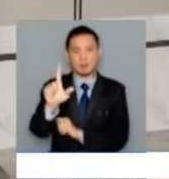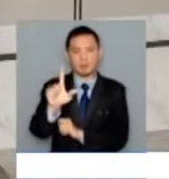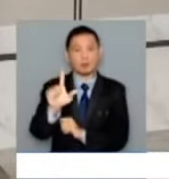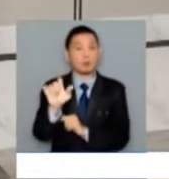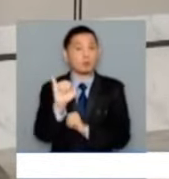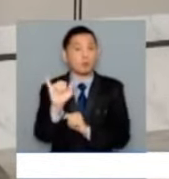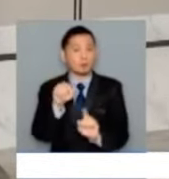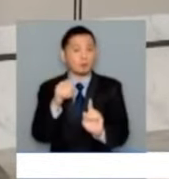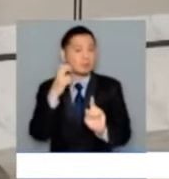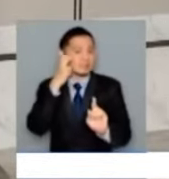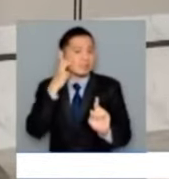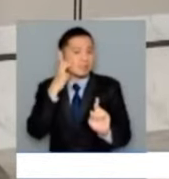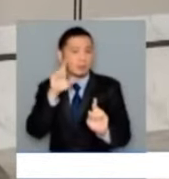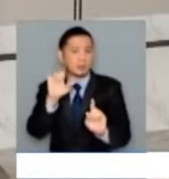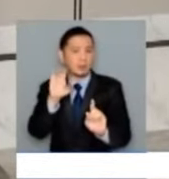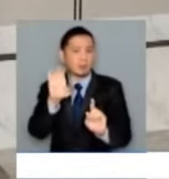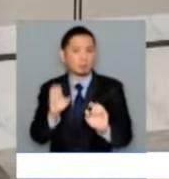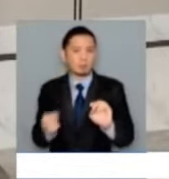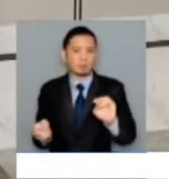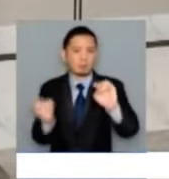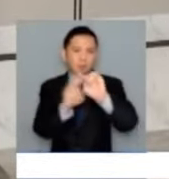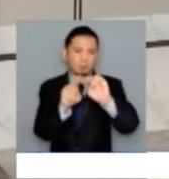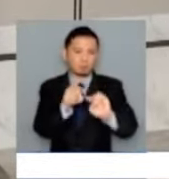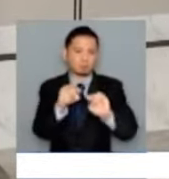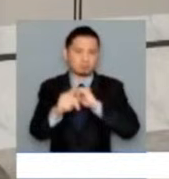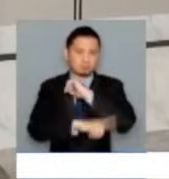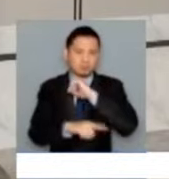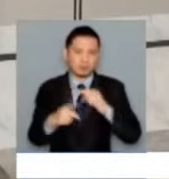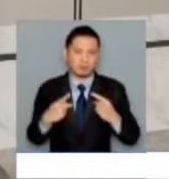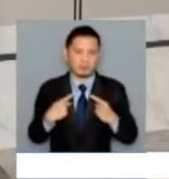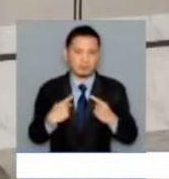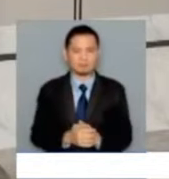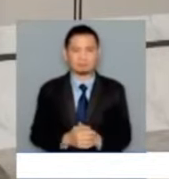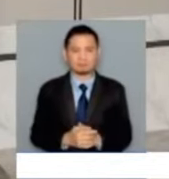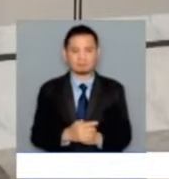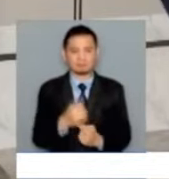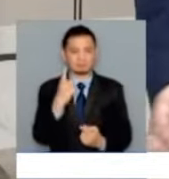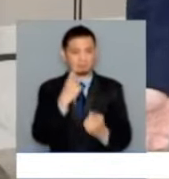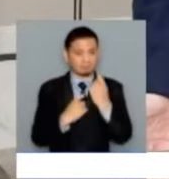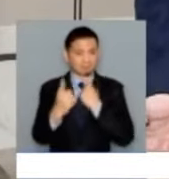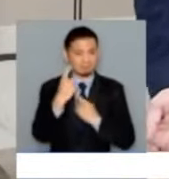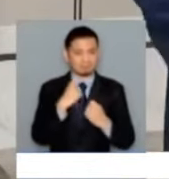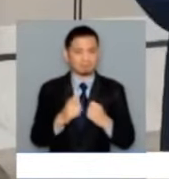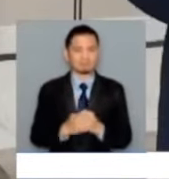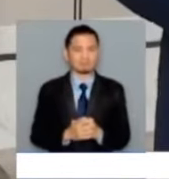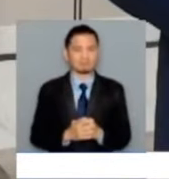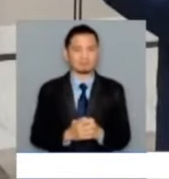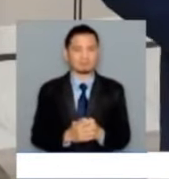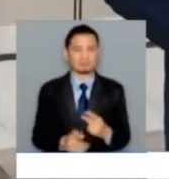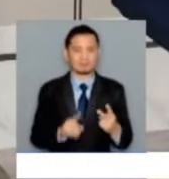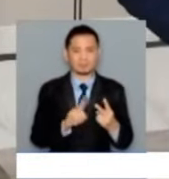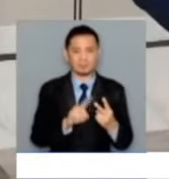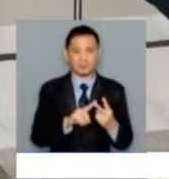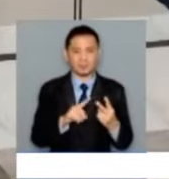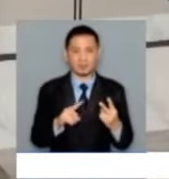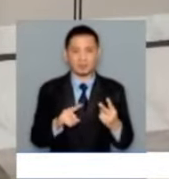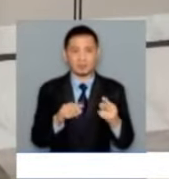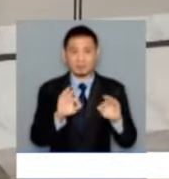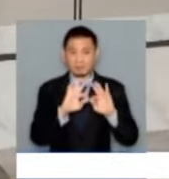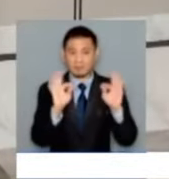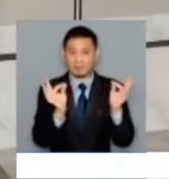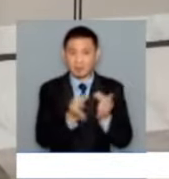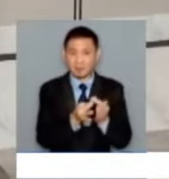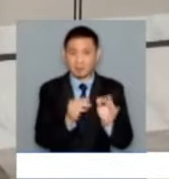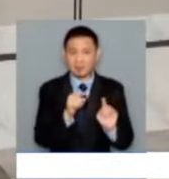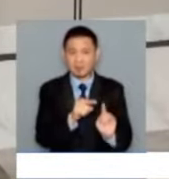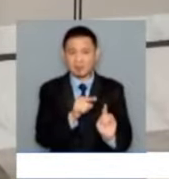penalty. Hashtag Ask Attorney, kung nadamay na rin pati ang pamilya at trabaho, mas magiging malalaba ang